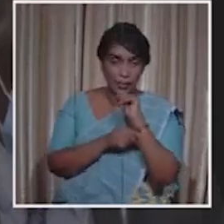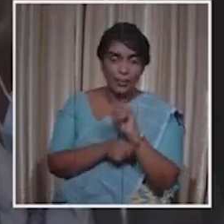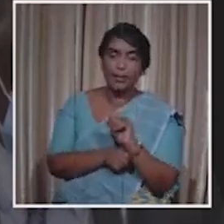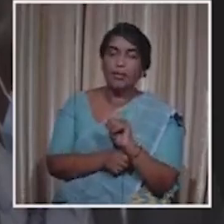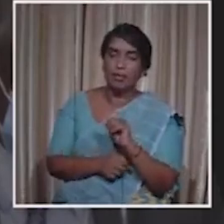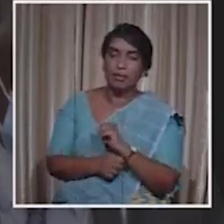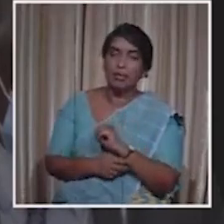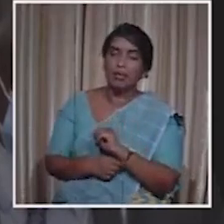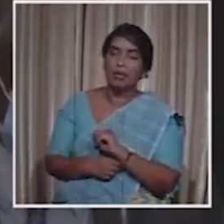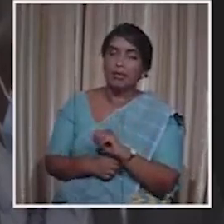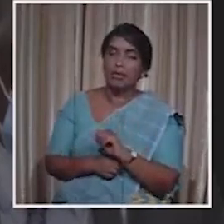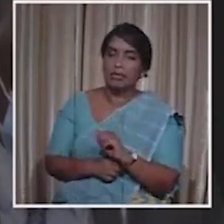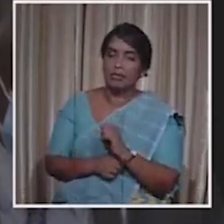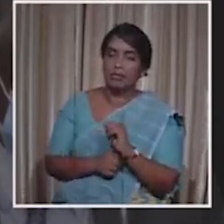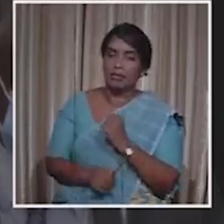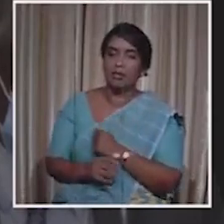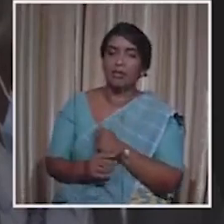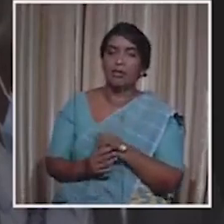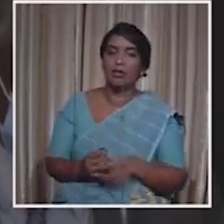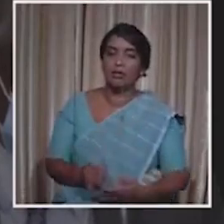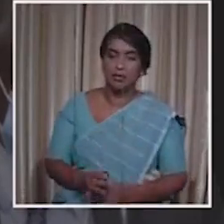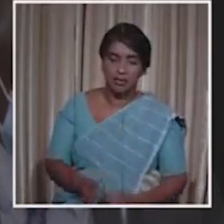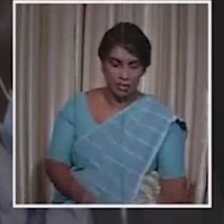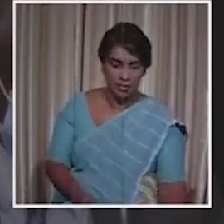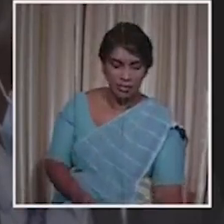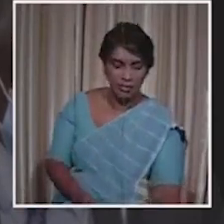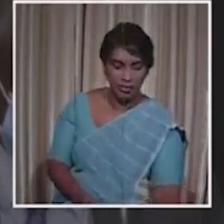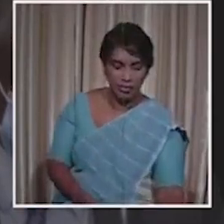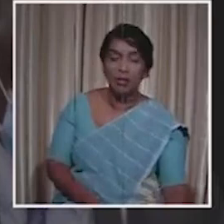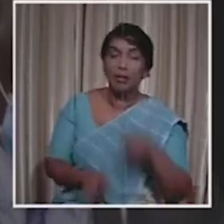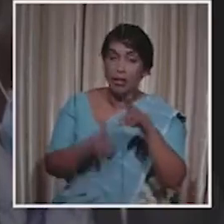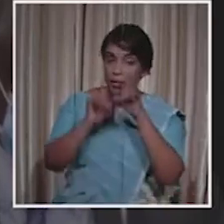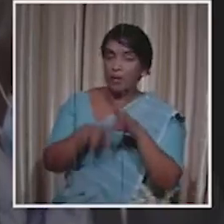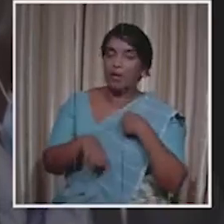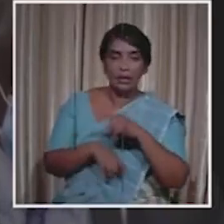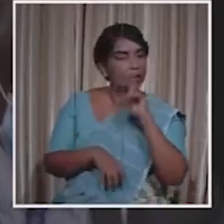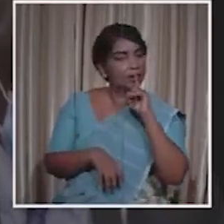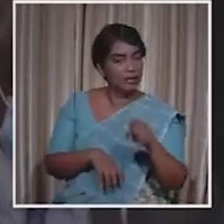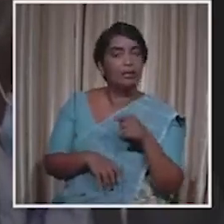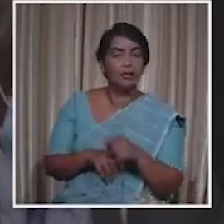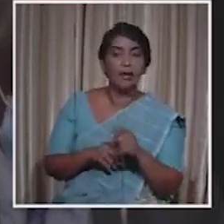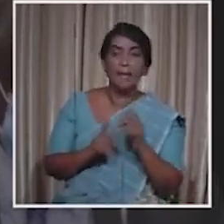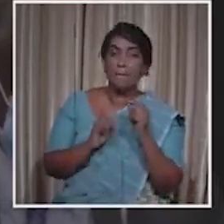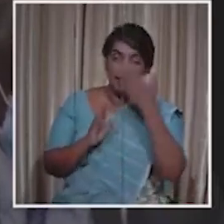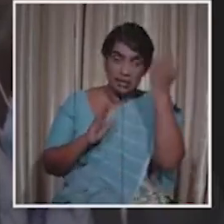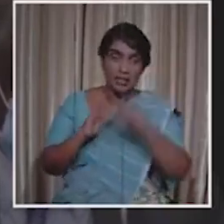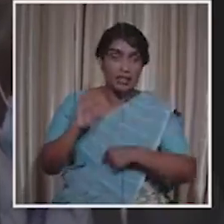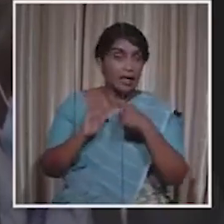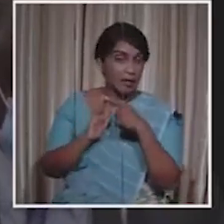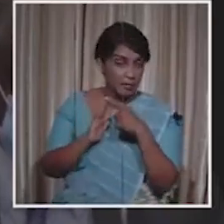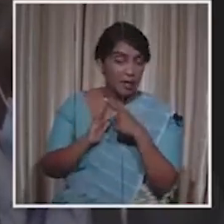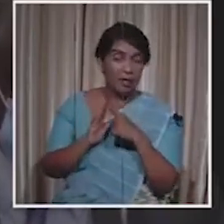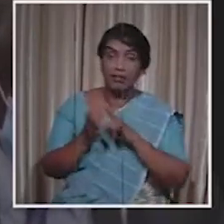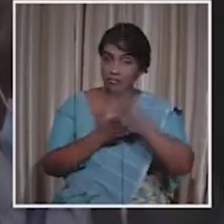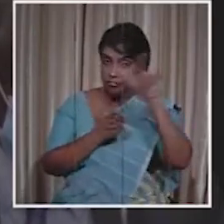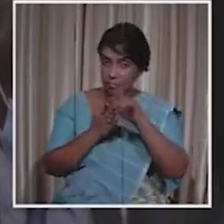வழிநடத்த முடியாமல் திணறுகின்ற இந்த நேரத்தில் தான் நாங்கள் உங்களிடம் இந்த கோரிக்கையை முன்வைக்கிறோம். பலாலி விமான நிலையத்தை உடன் இயக்குங்கள்.